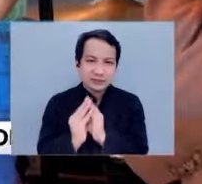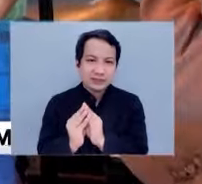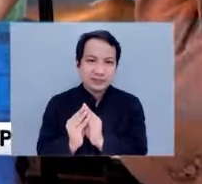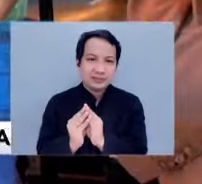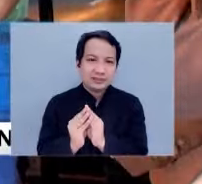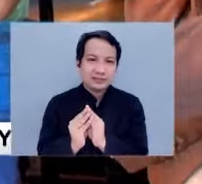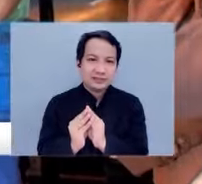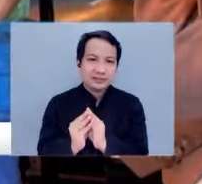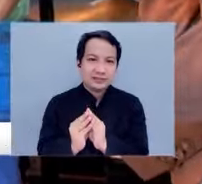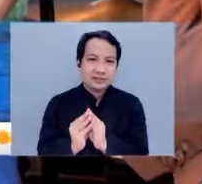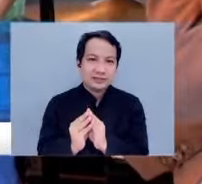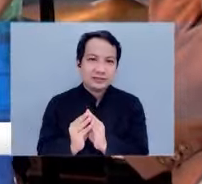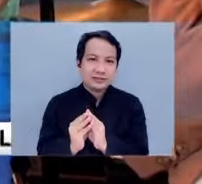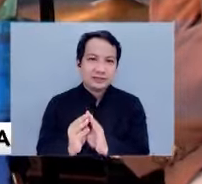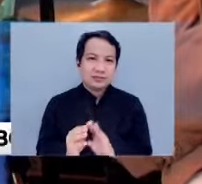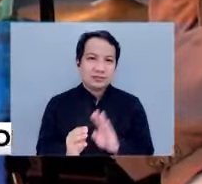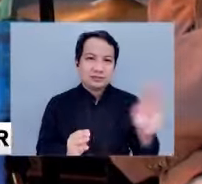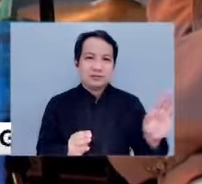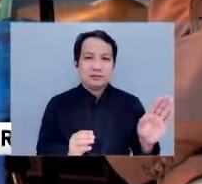dun sa dulo, ayaw niya yung meeting.